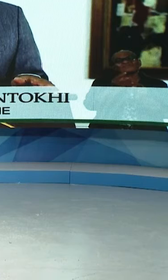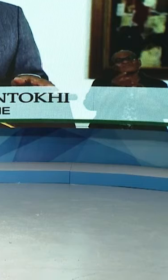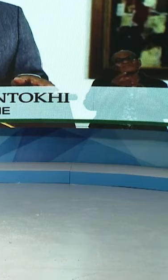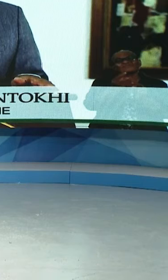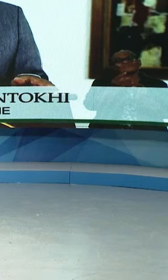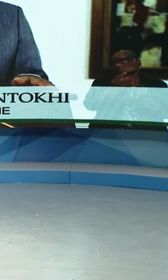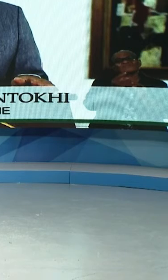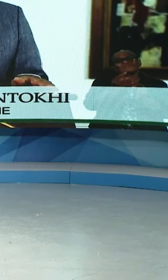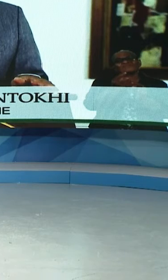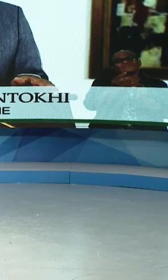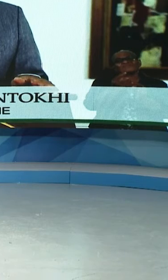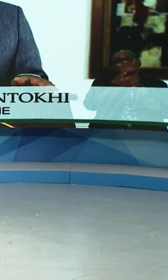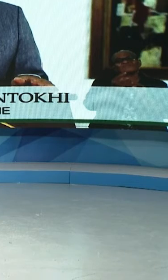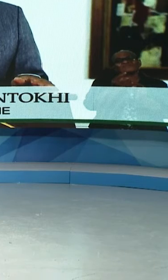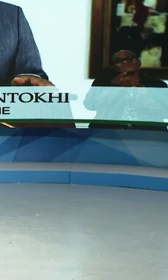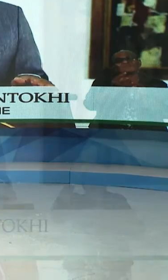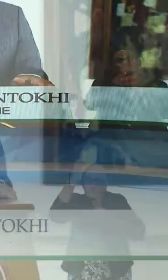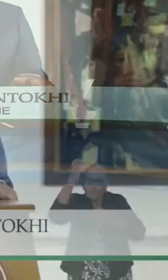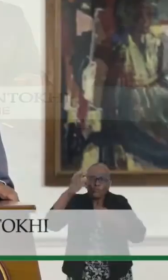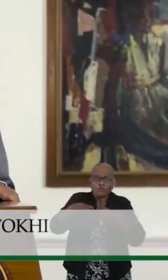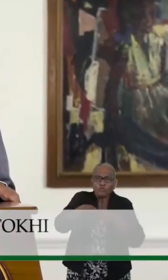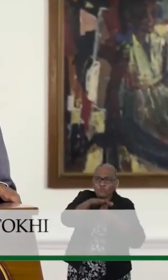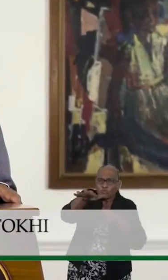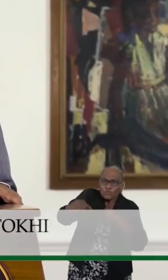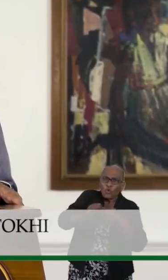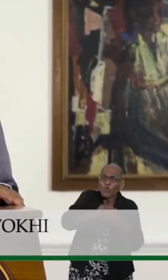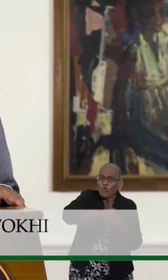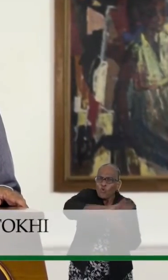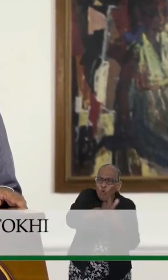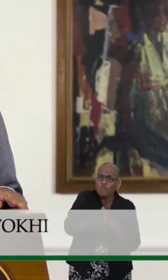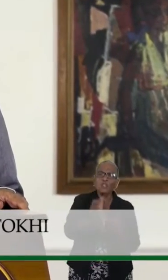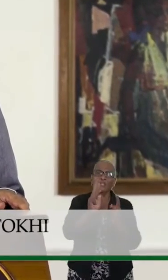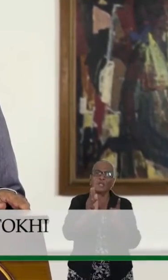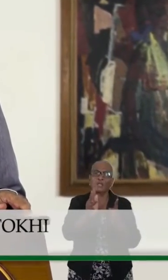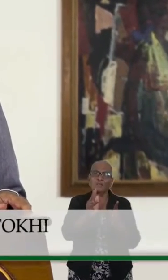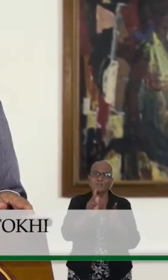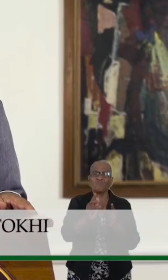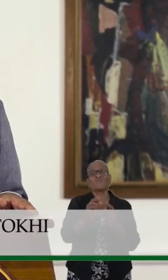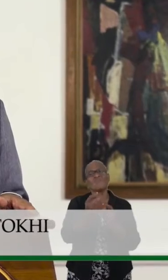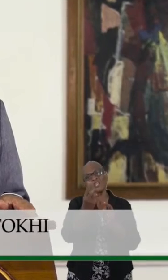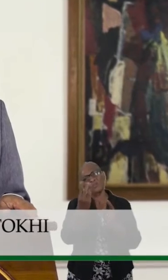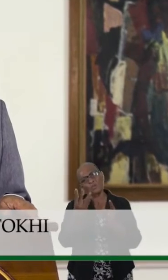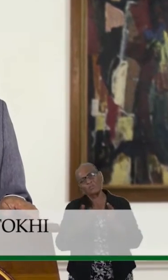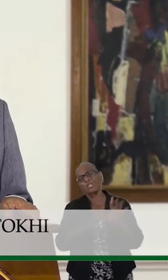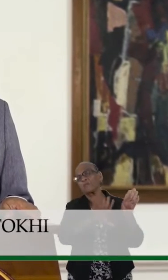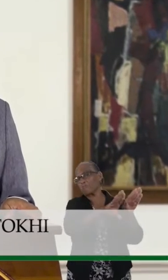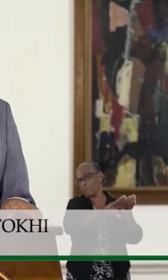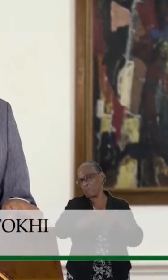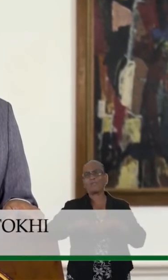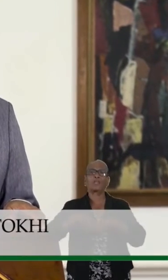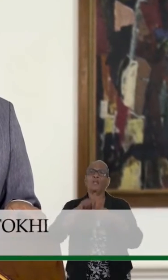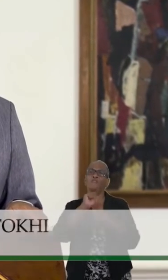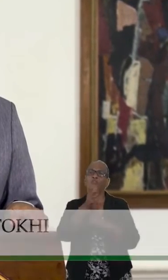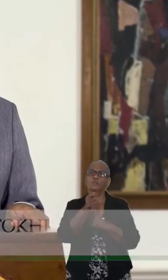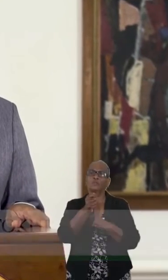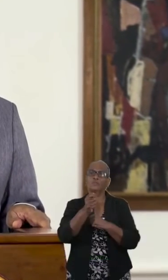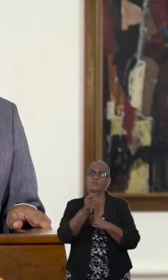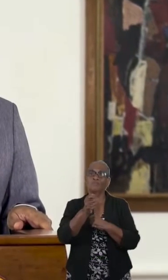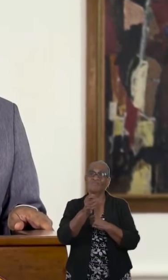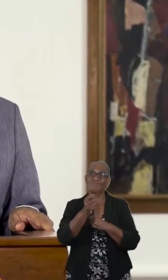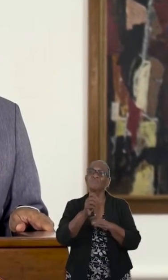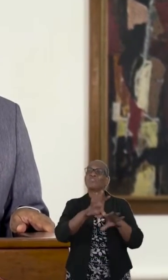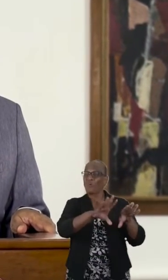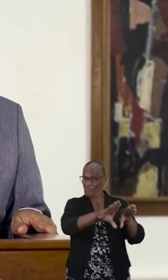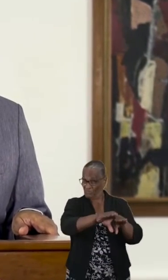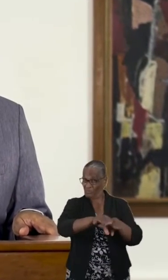maatregelen zal de komende twee weken drastisch worden verscherpt, waarbij overtreders flinke boetes riskeren. De avondklok